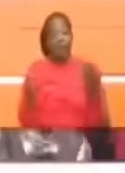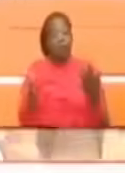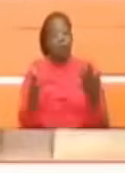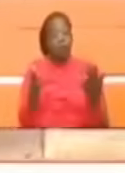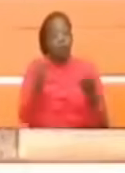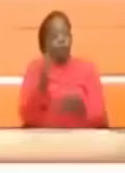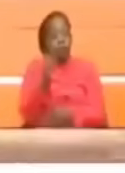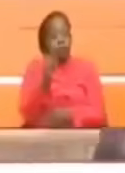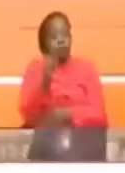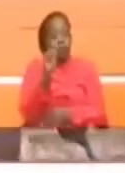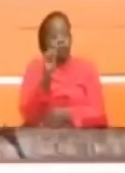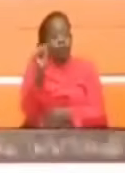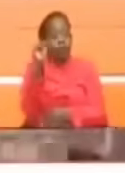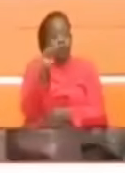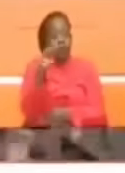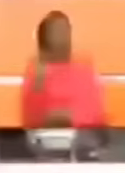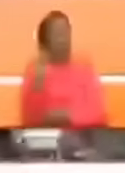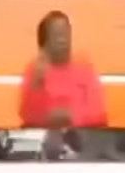eky'ekizinda.